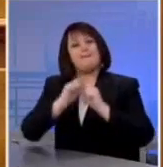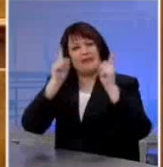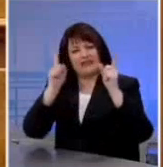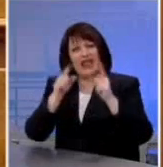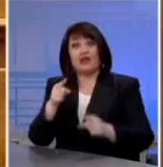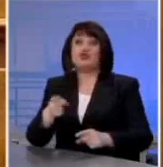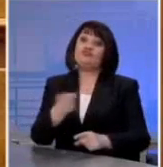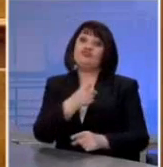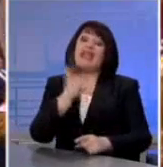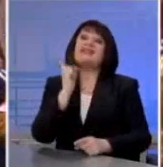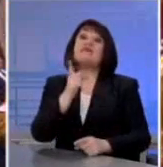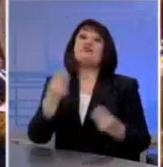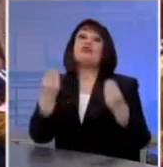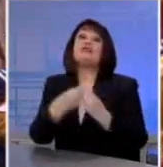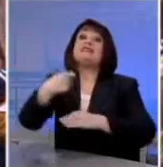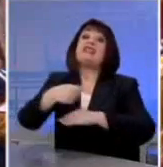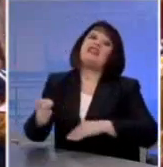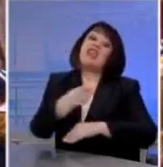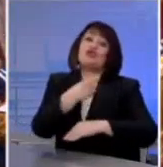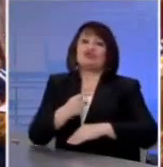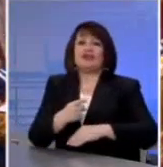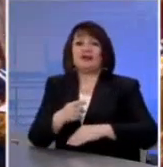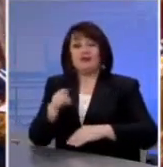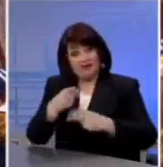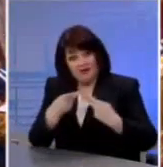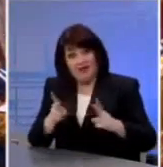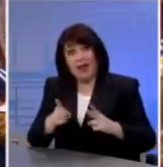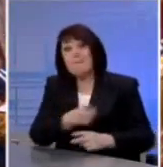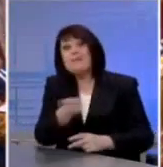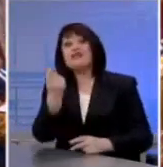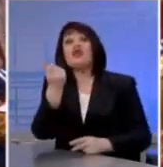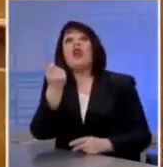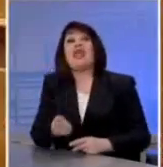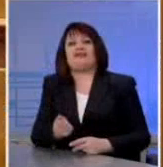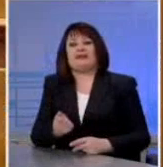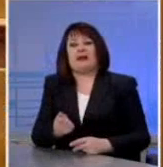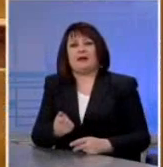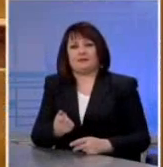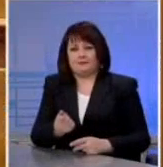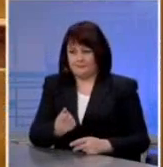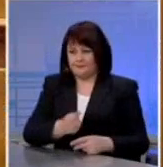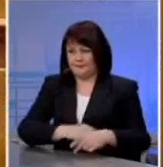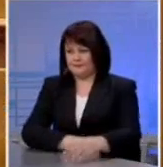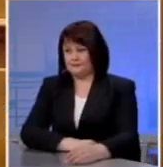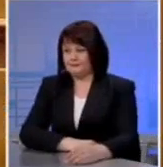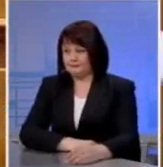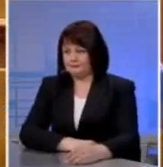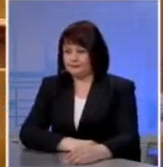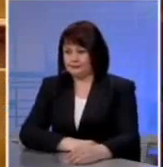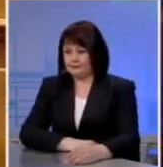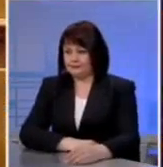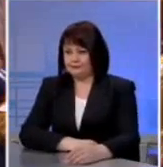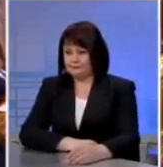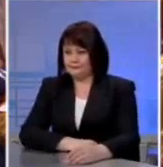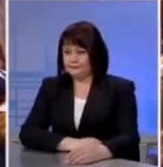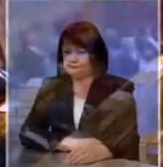που σας αξίζει, στην ελληνική δικαιοσύνη, και να επιτρέψετε πίσω τα χρήματα τα οποία πήρατε εις βάρος του δημοσίου. Μα